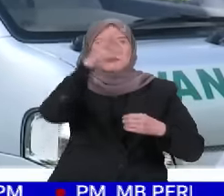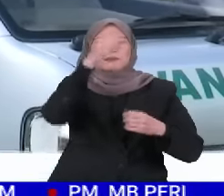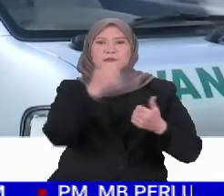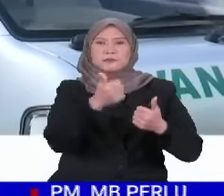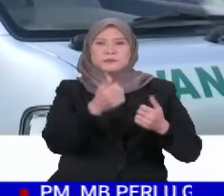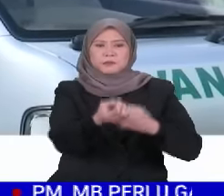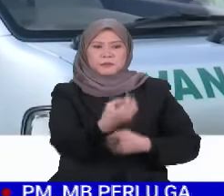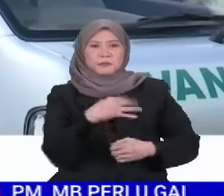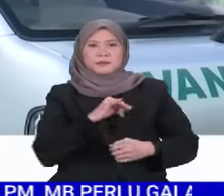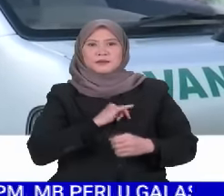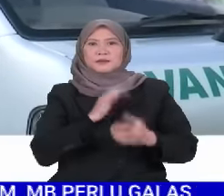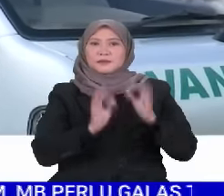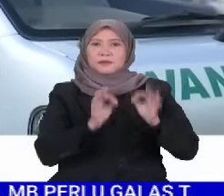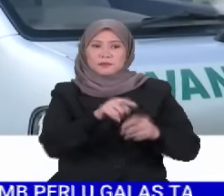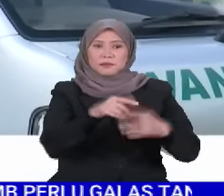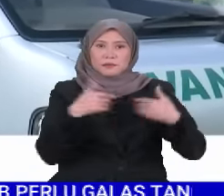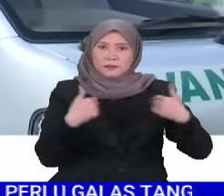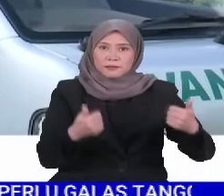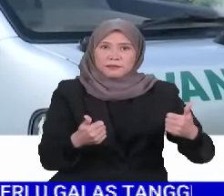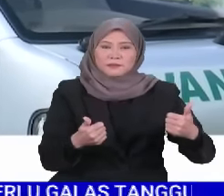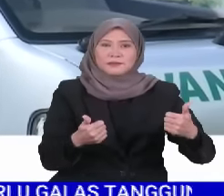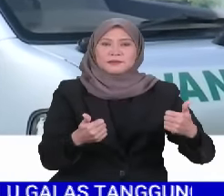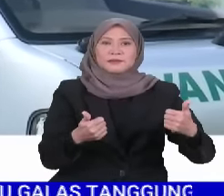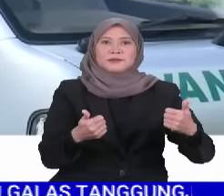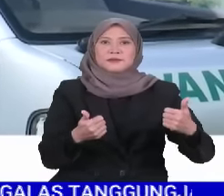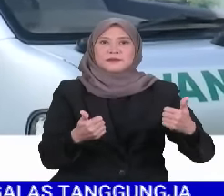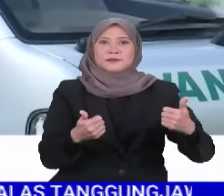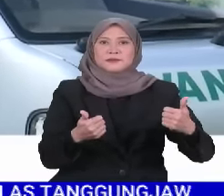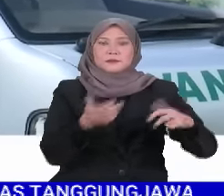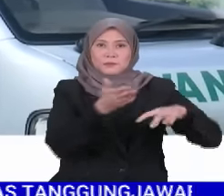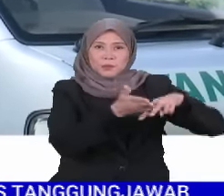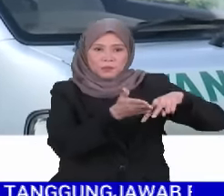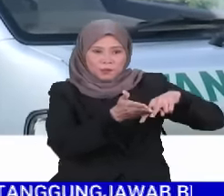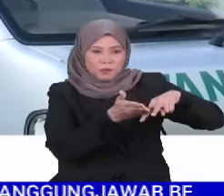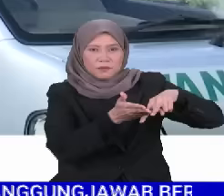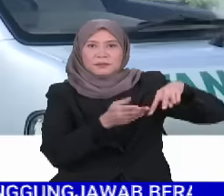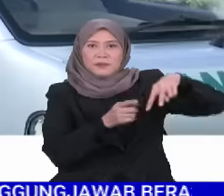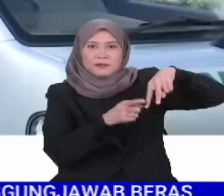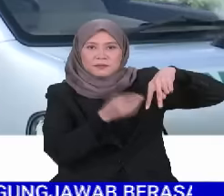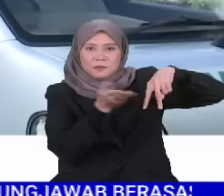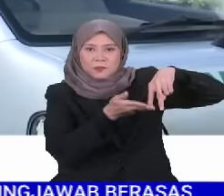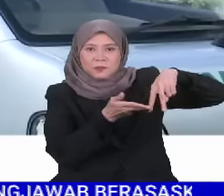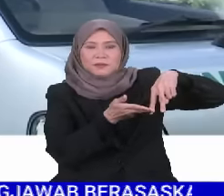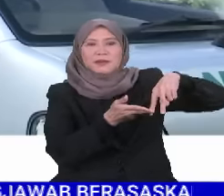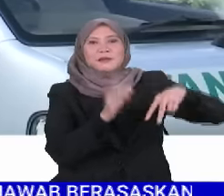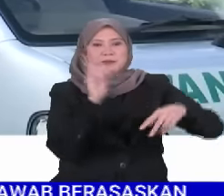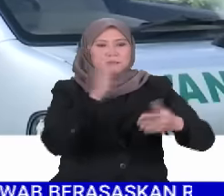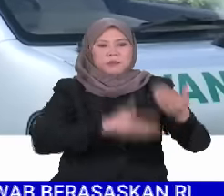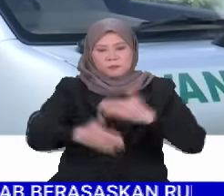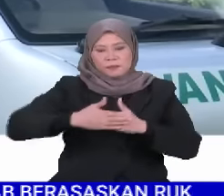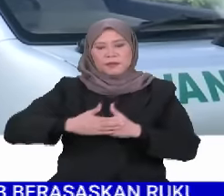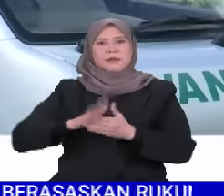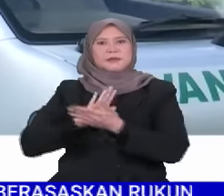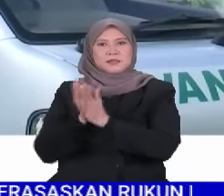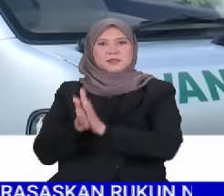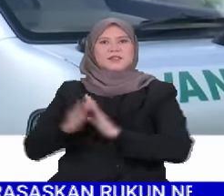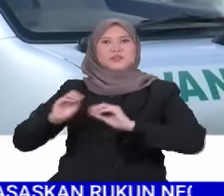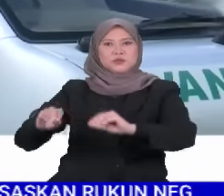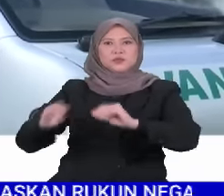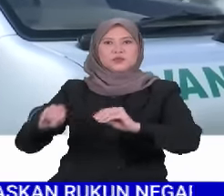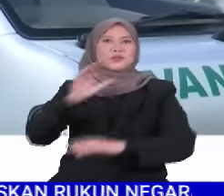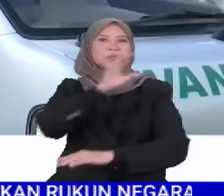selepas dipulih daripada kesan pemotongan kakinya dia akan kembali kepadamu untuk menjadi batin